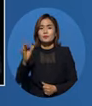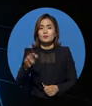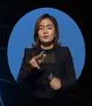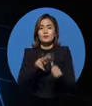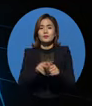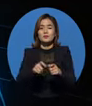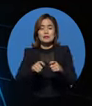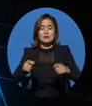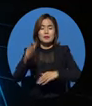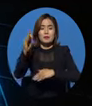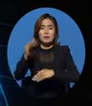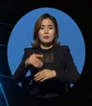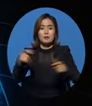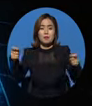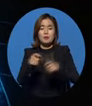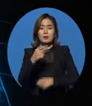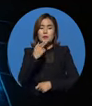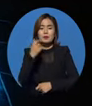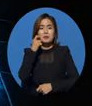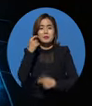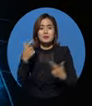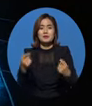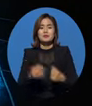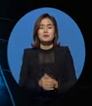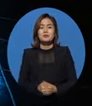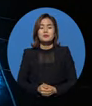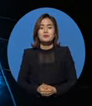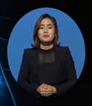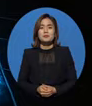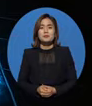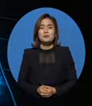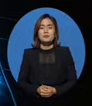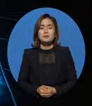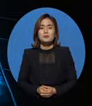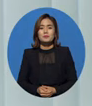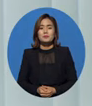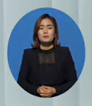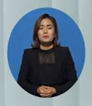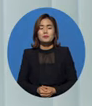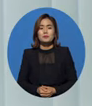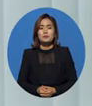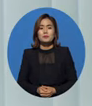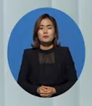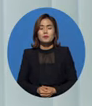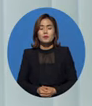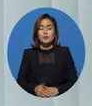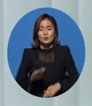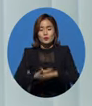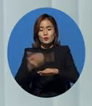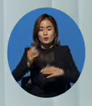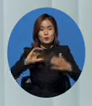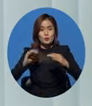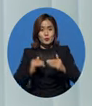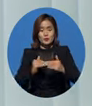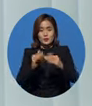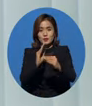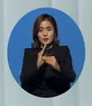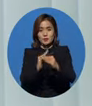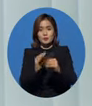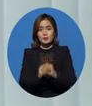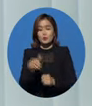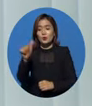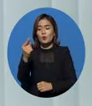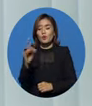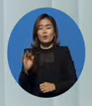께서 너무 길게 얘기 하셔서 마무리 못하냐 4 여기까지 효율도 시작하지 되도록 하겠습니다 후보자 주도권 토론 이어가고 있습니다 다음